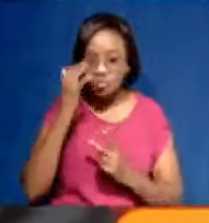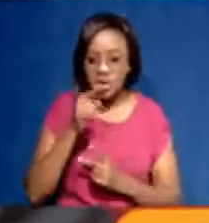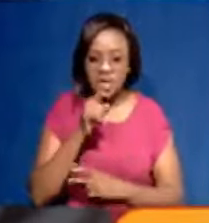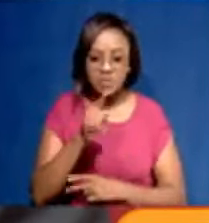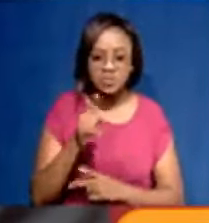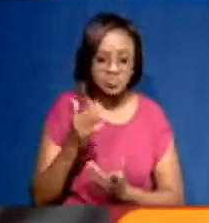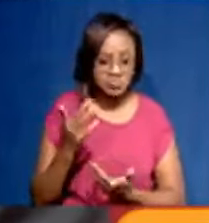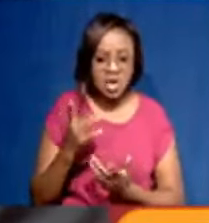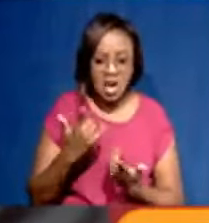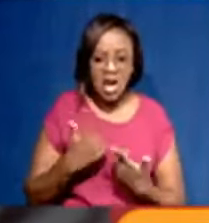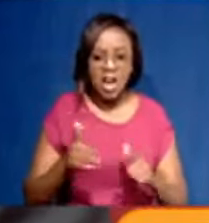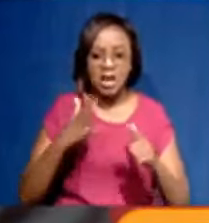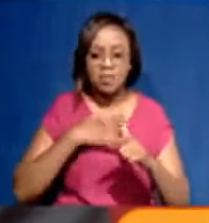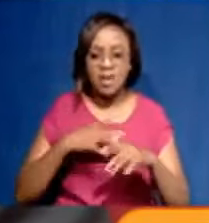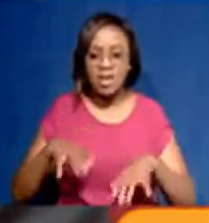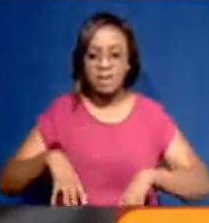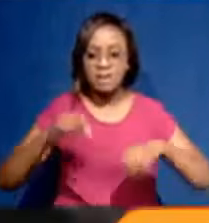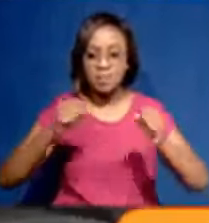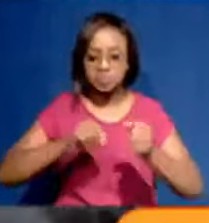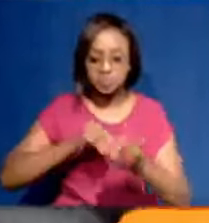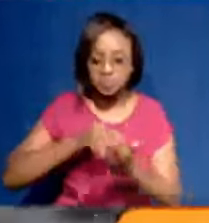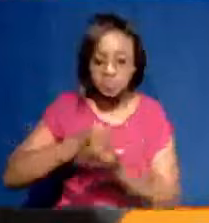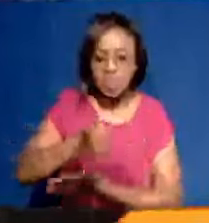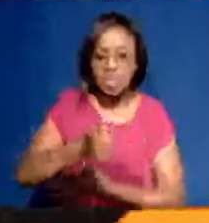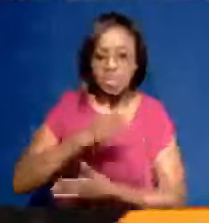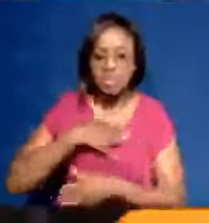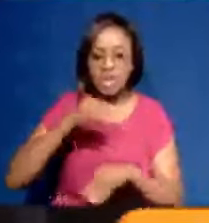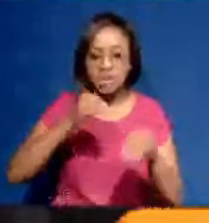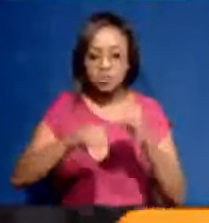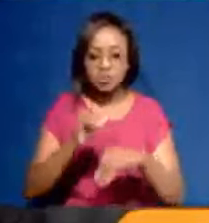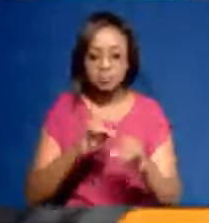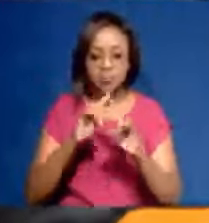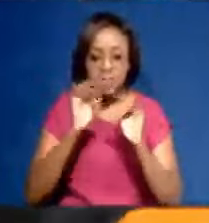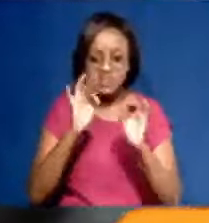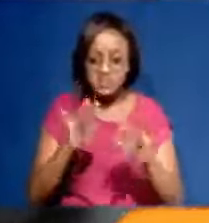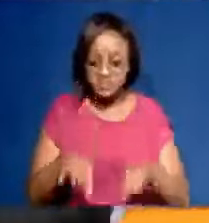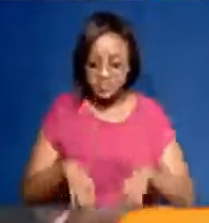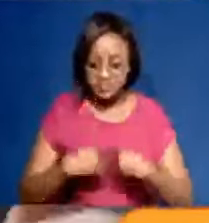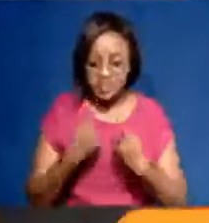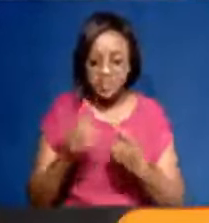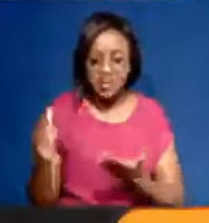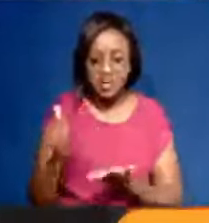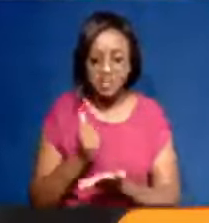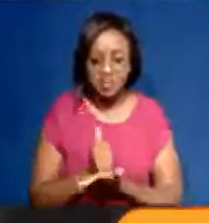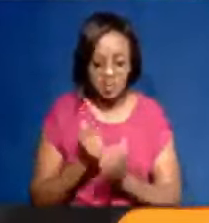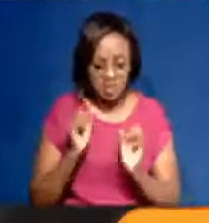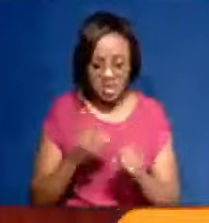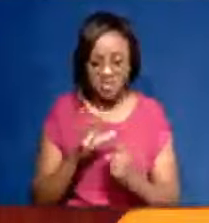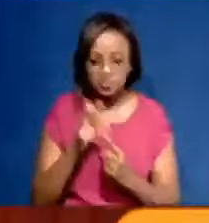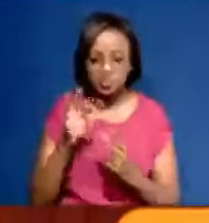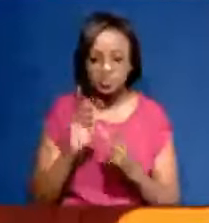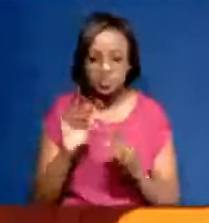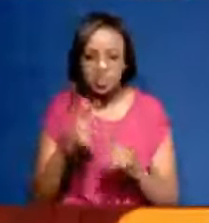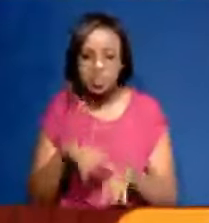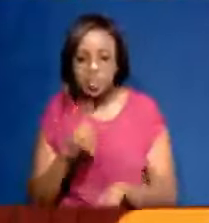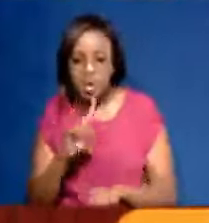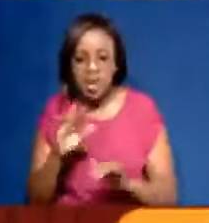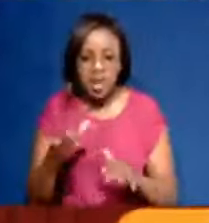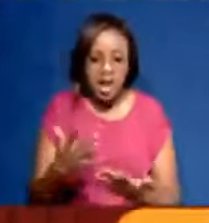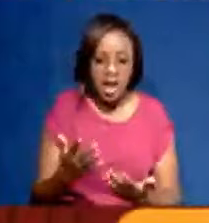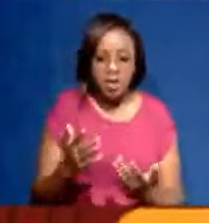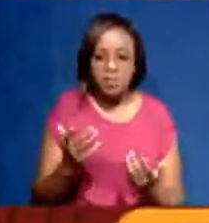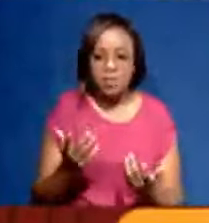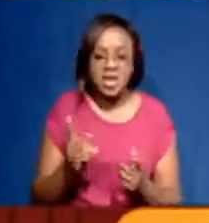remit my contribution. But if I am self-employed, I choose when, how, and even where to pay. Shughuli hii